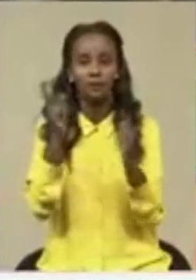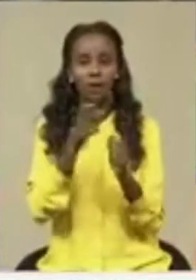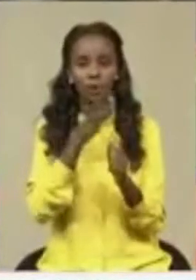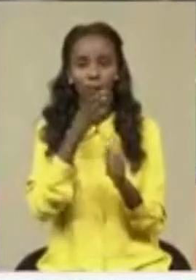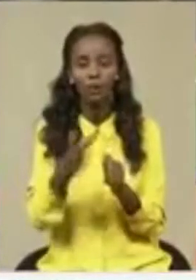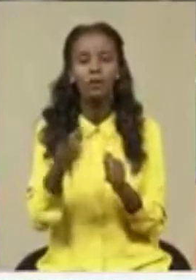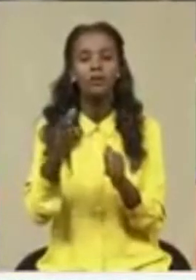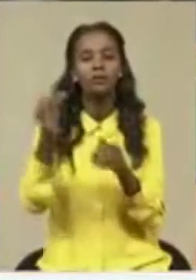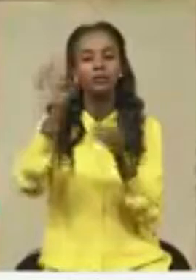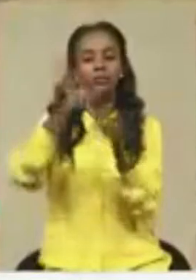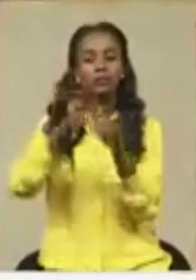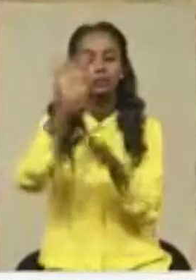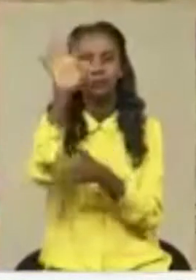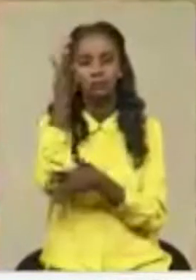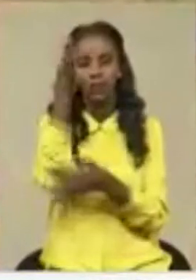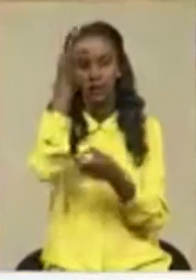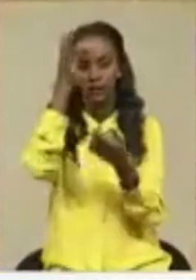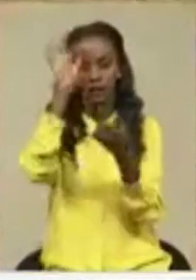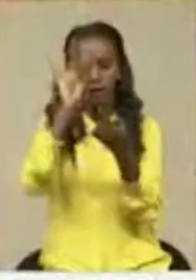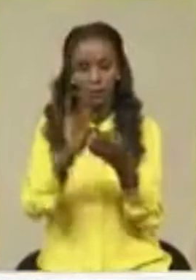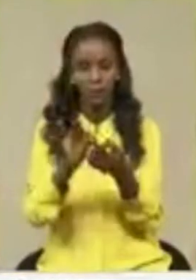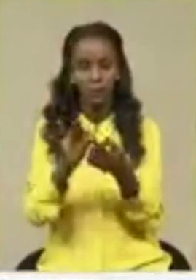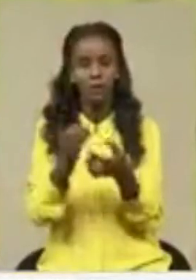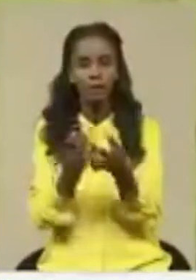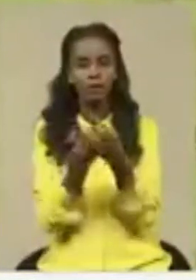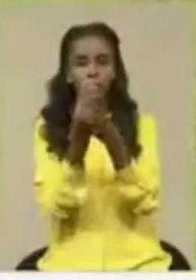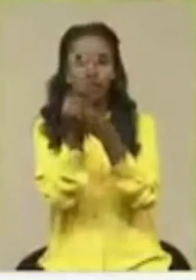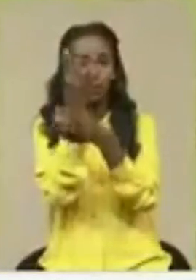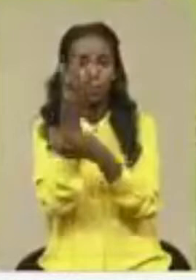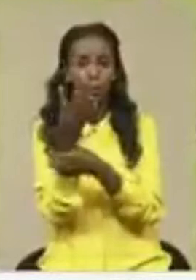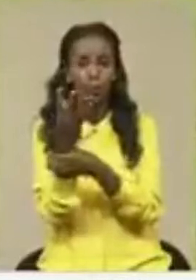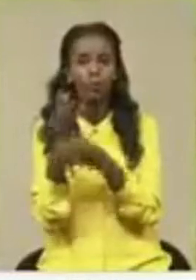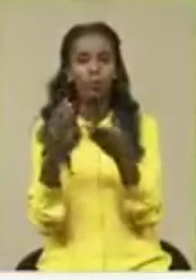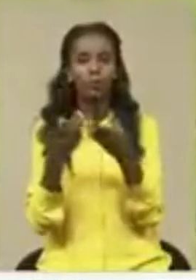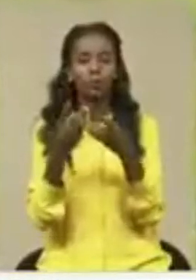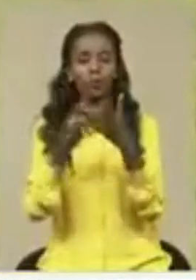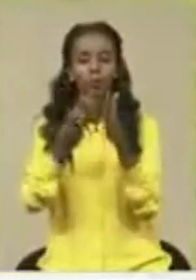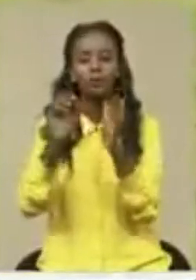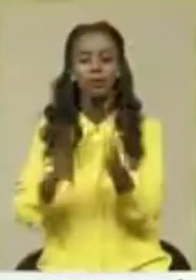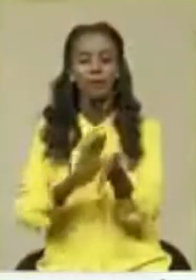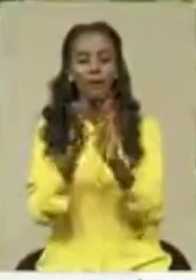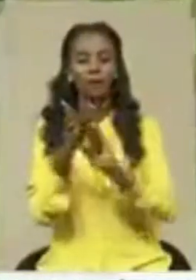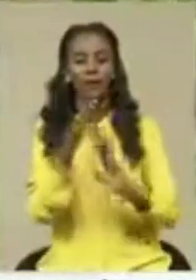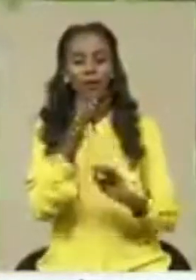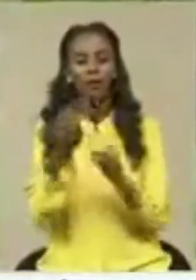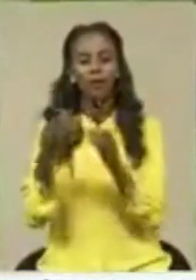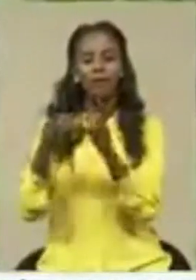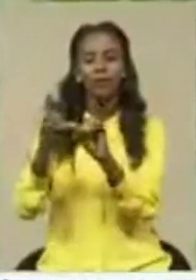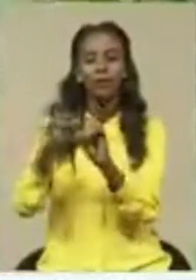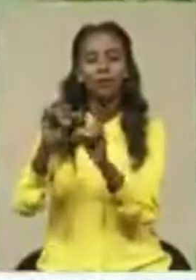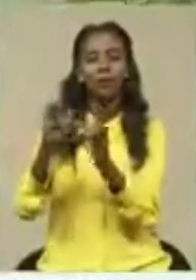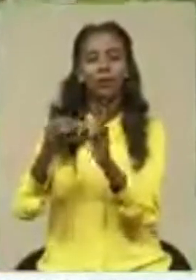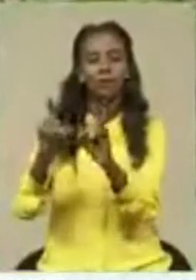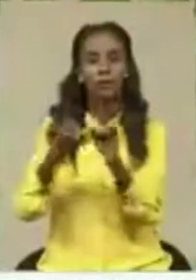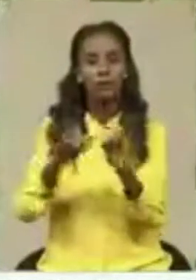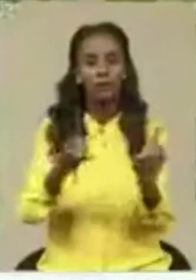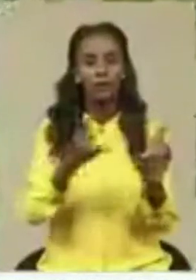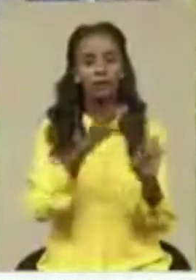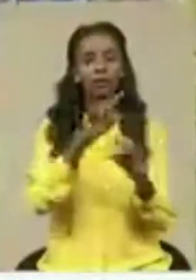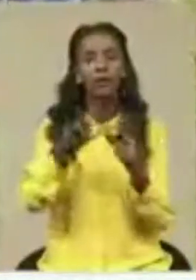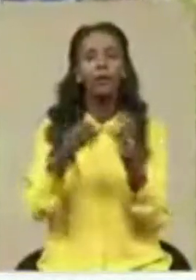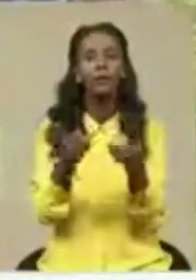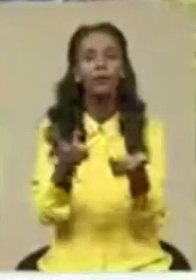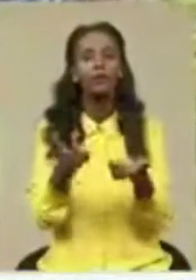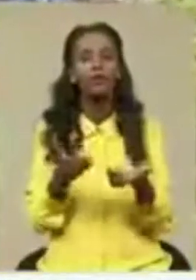የተከልነው ችግኝ የተከልንበት ዓላማ ጸድቆ ውጤታማ እንዲሆንና ፍሬ እንዲያፈራ